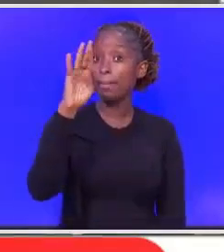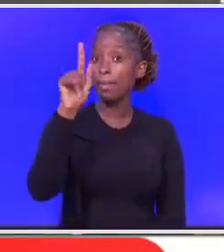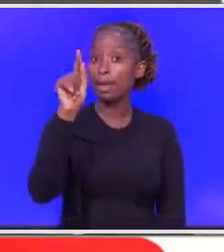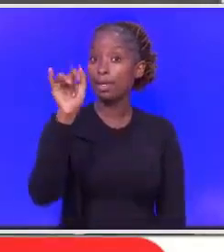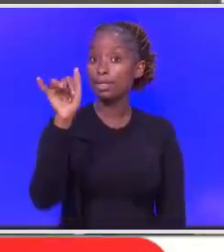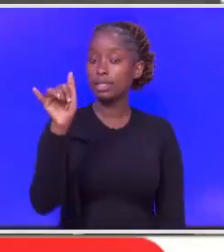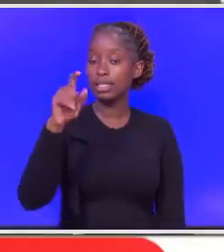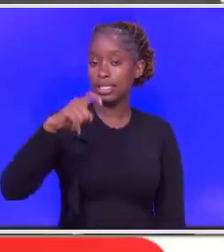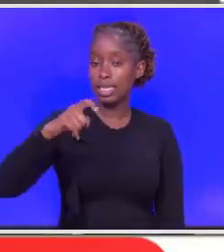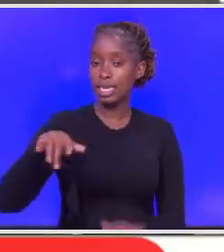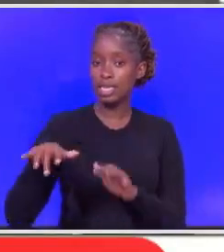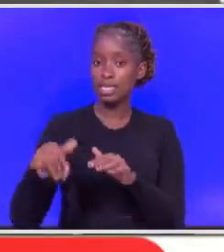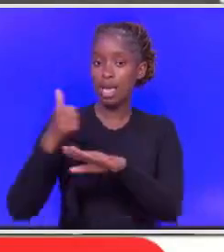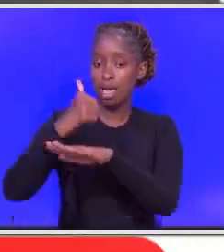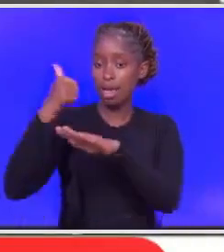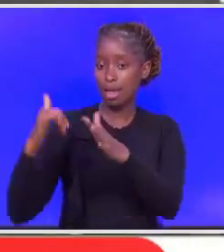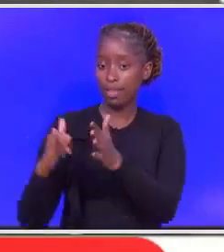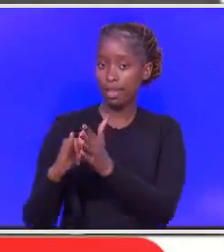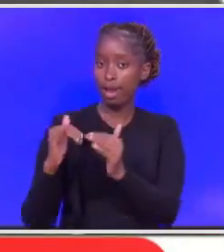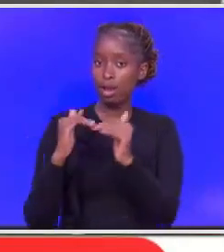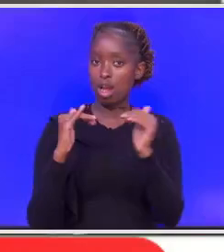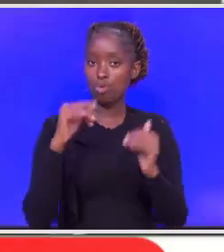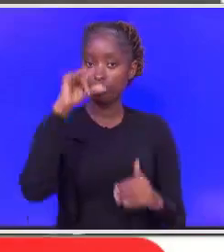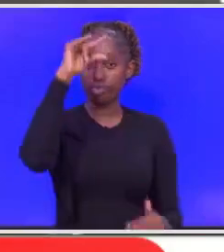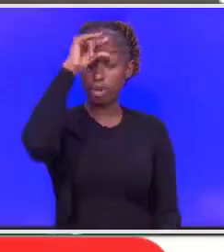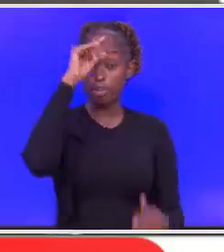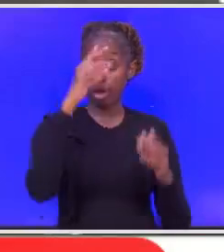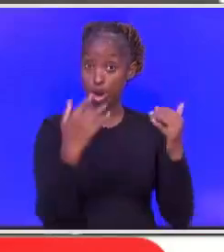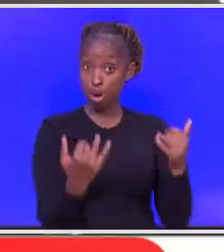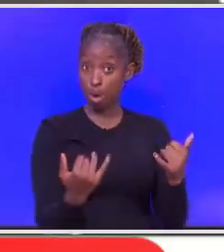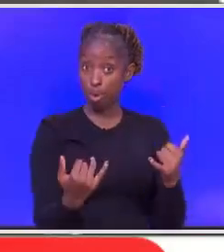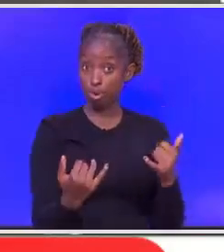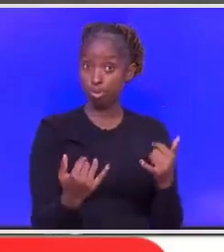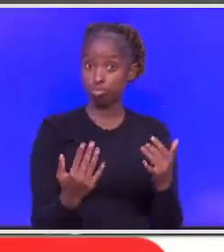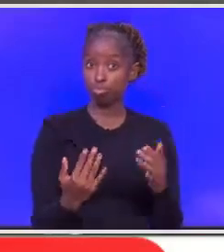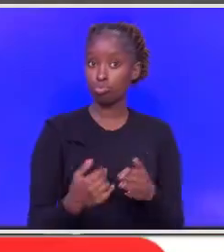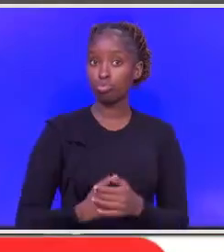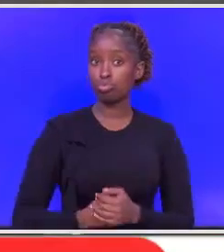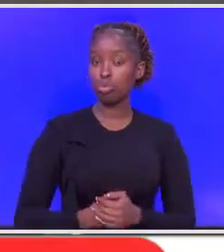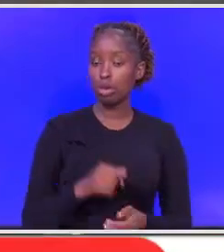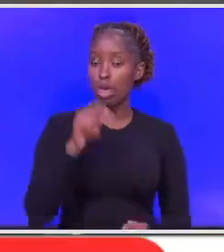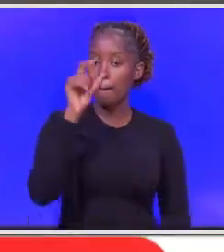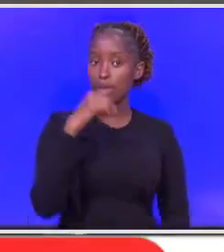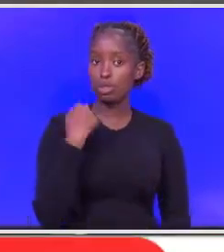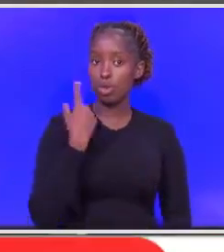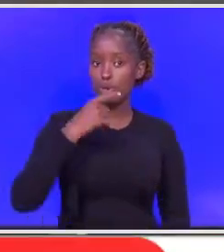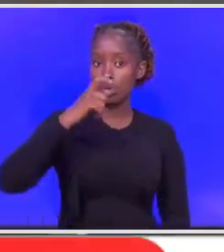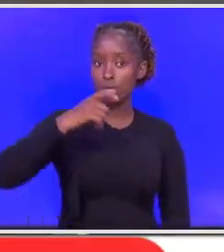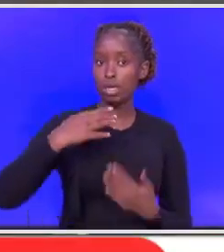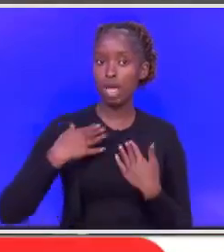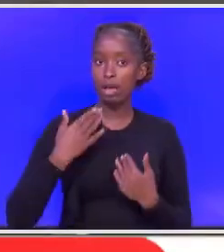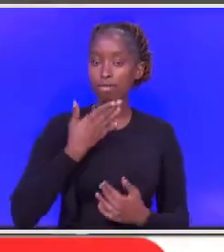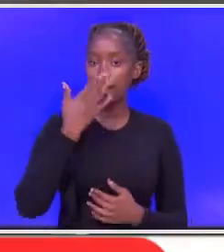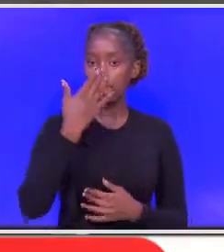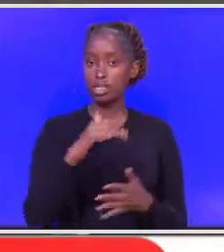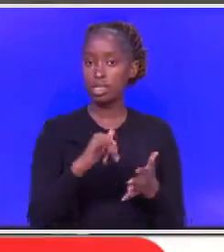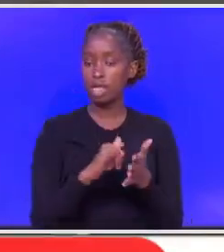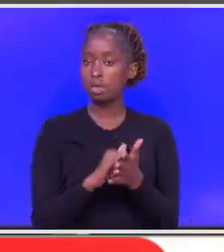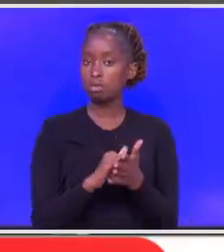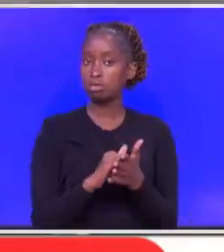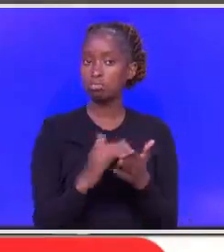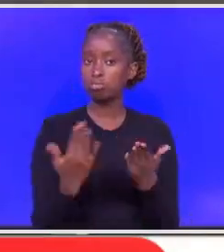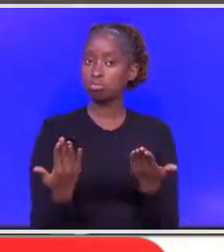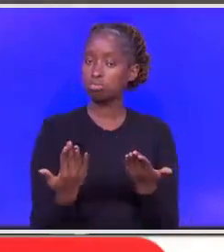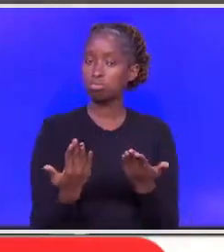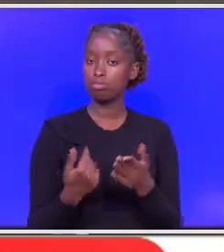government, at the national level. Therefore, the person to respond to that, Chairman, would be the